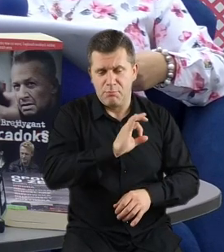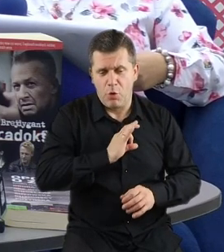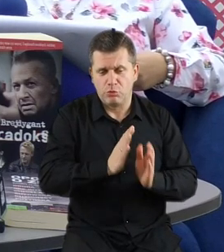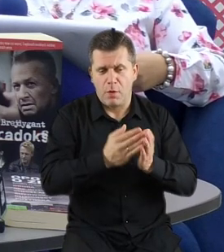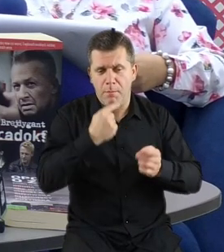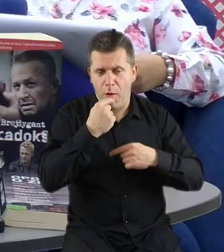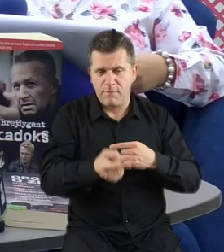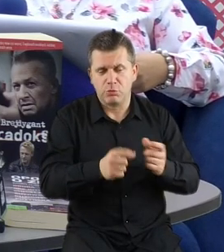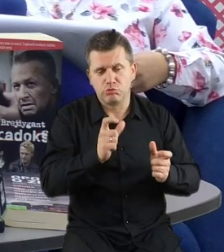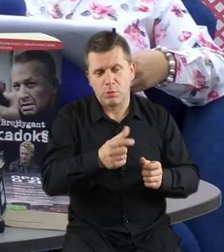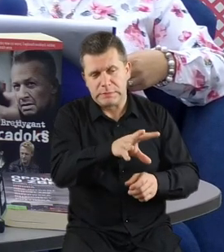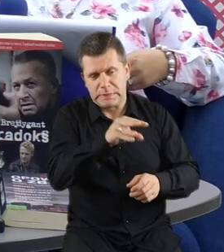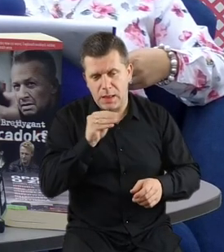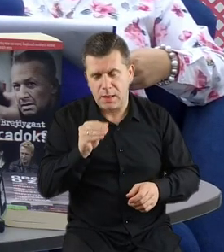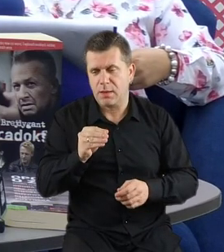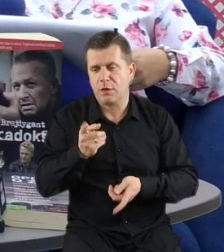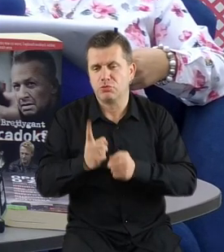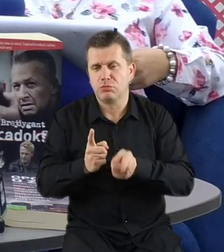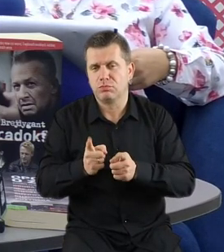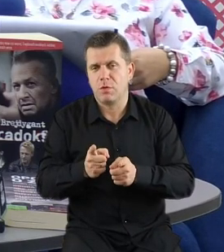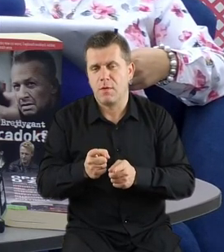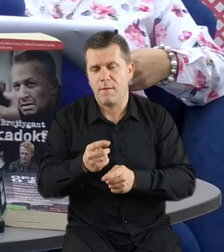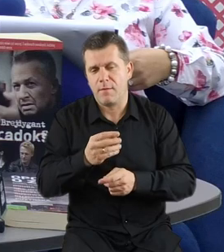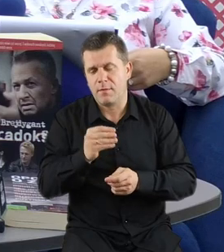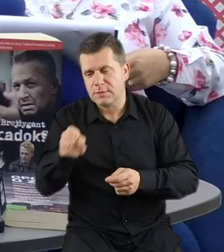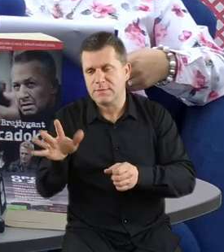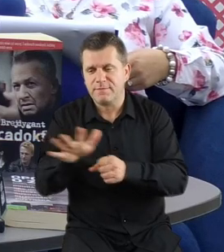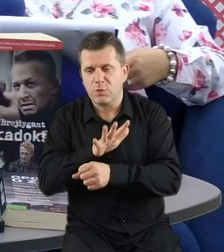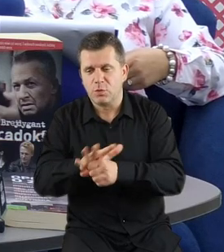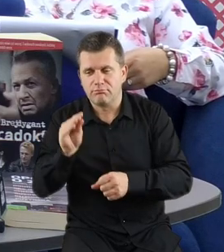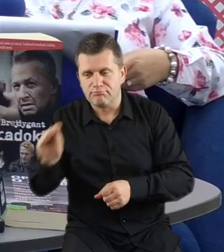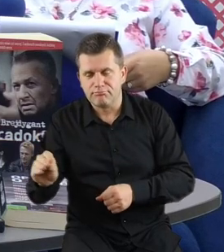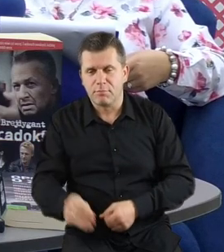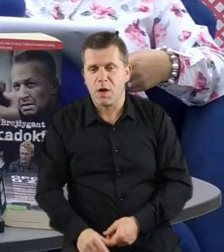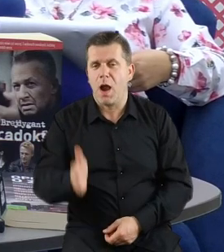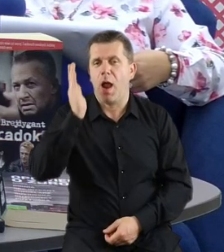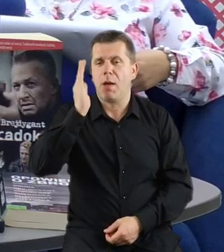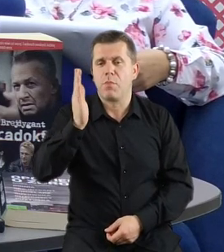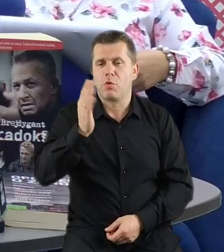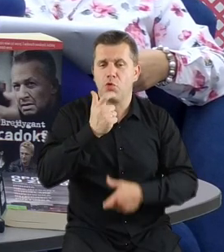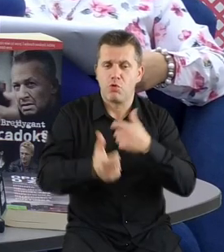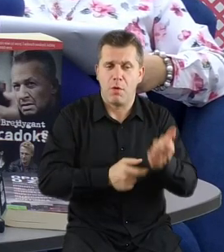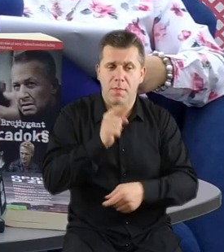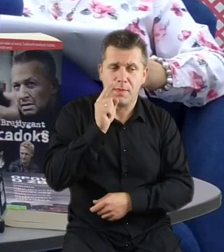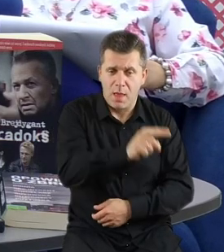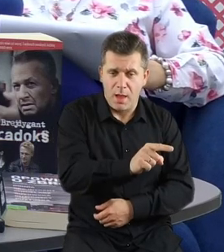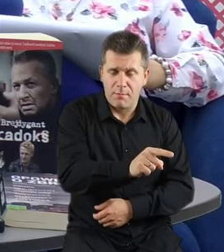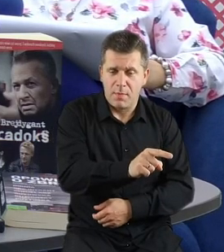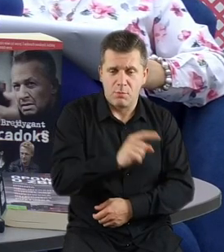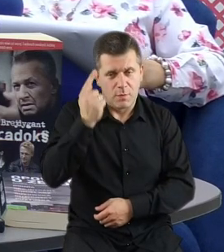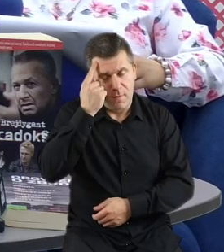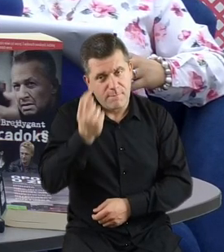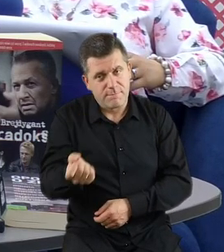powieści coś, żeby na szybko wyłatać tu, a potem przychodzi do zrobienia tamtej powieści, więc tam